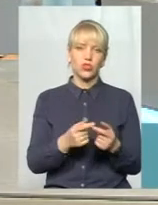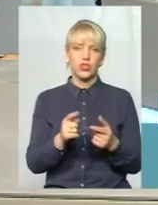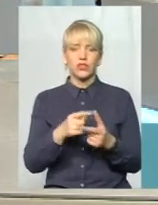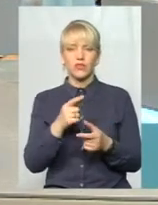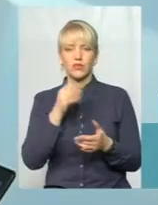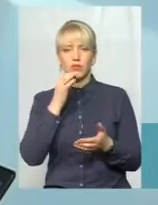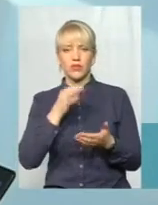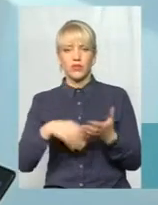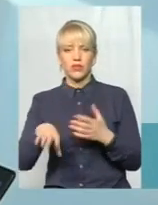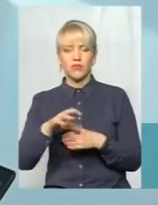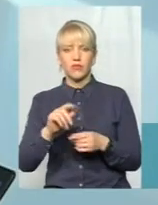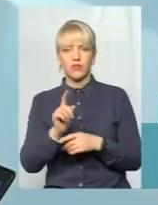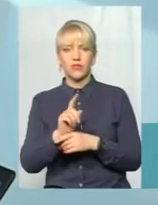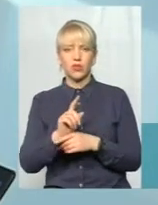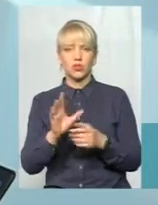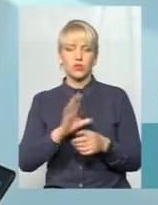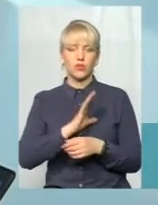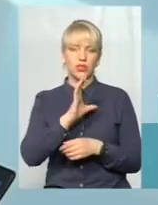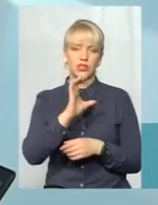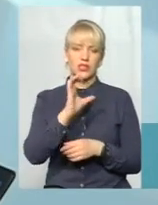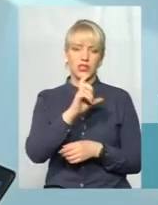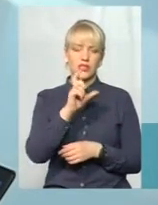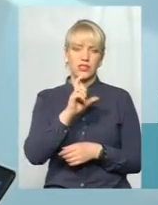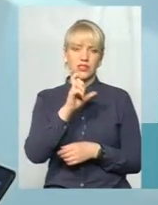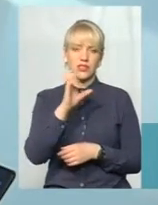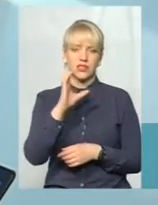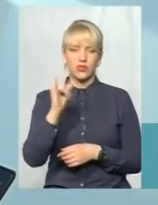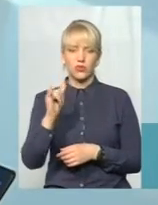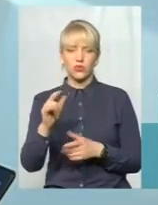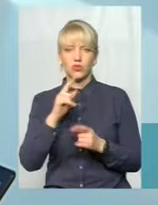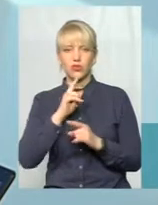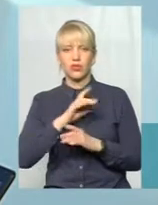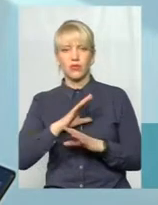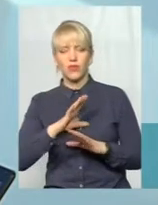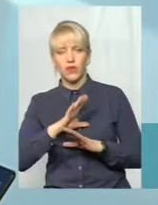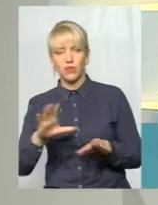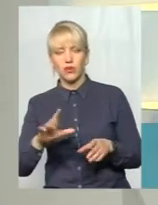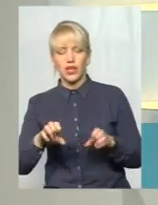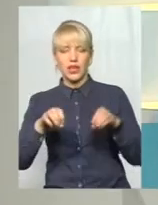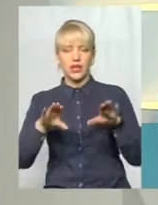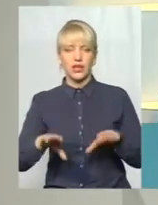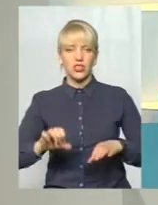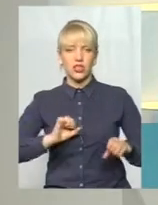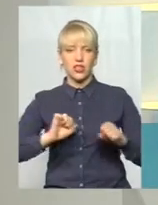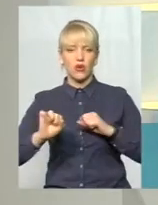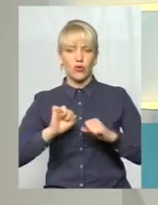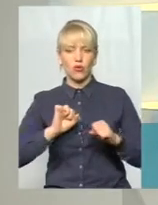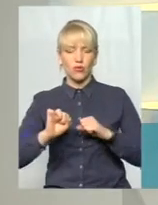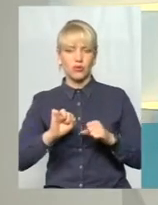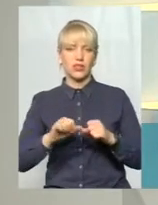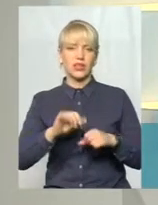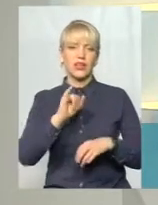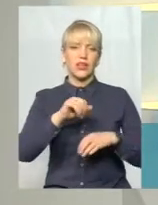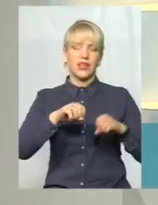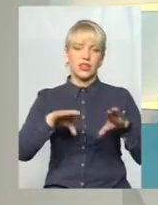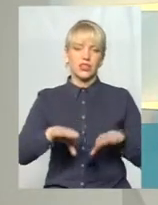всім нормам, чи були вони в ЗСУ, чи не були вони в ЗСУ, рішення командира добровольчого підрозділу, рішення СБУ,